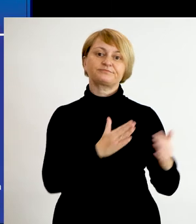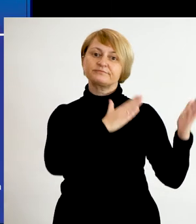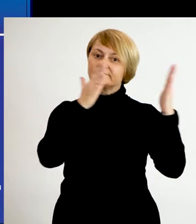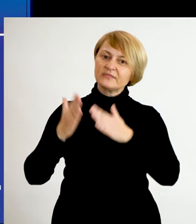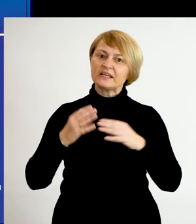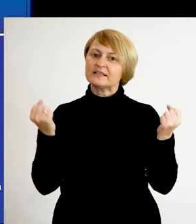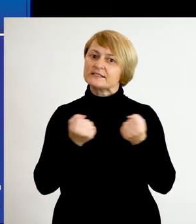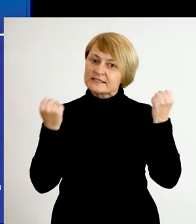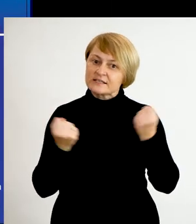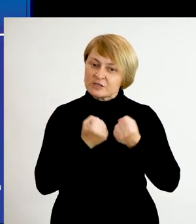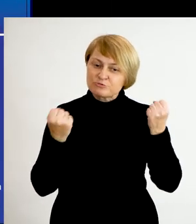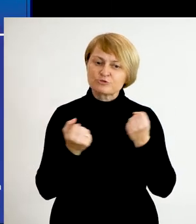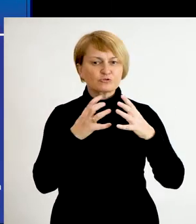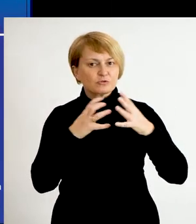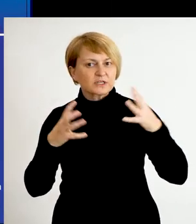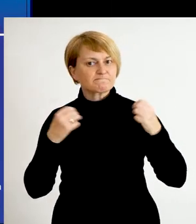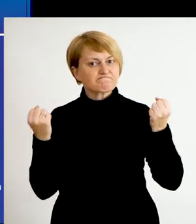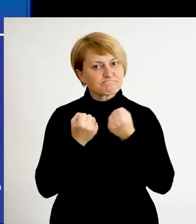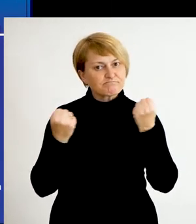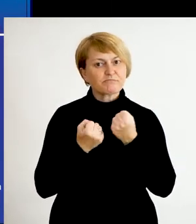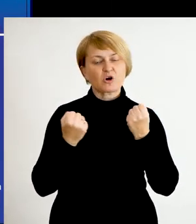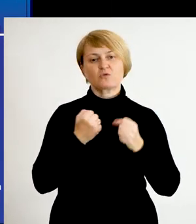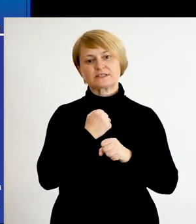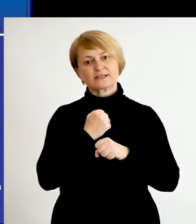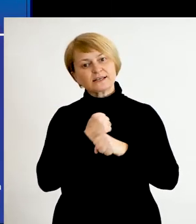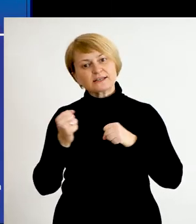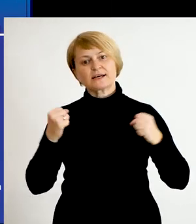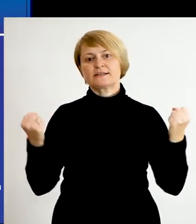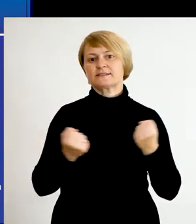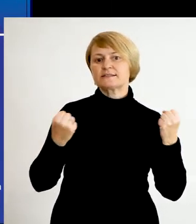Tak. Kolejna inwestycja duża, która się dzieje, która